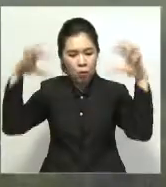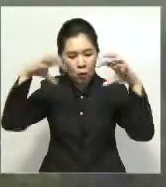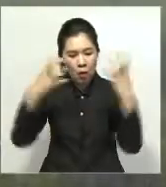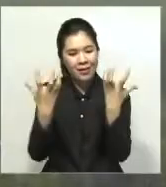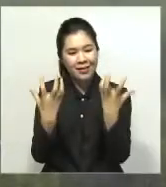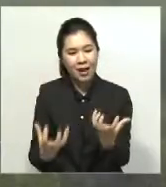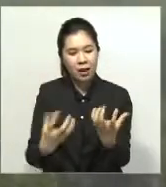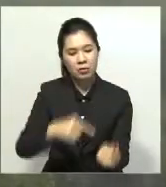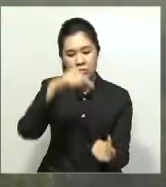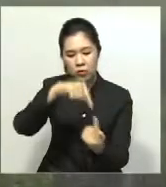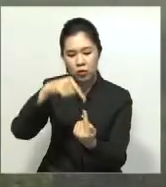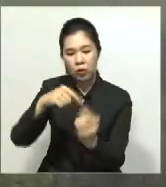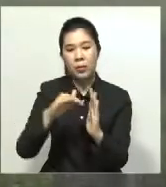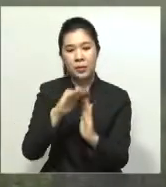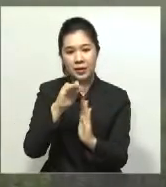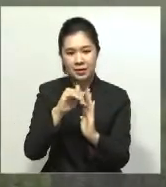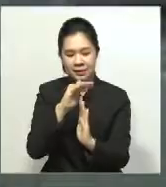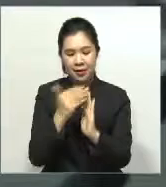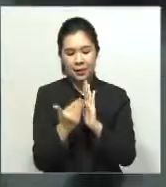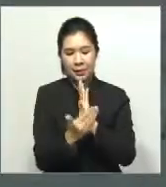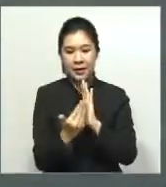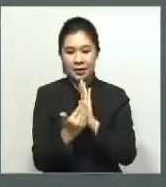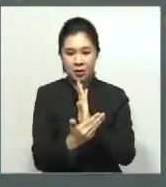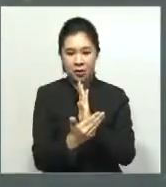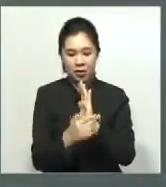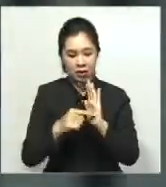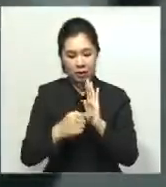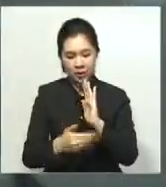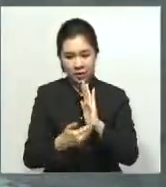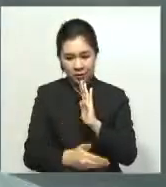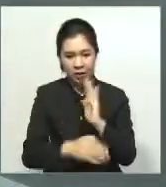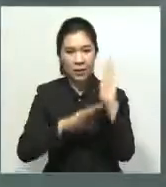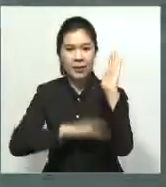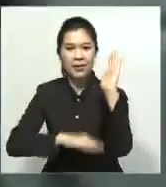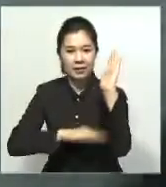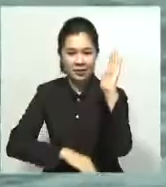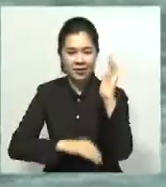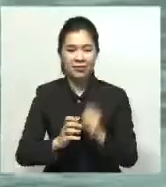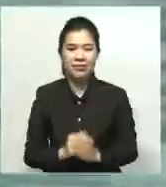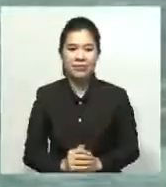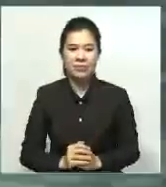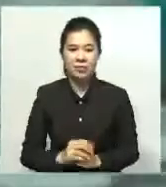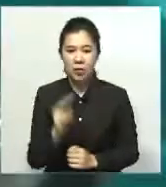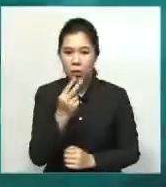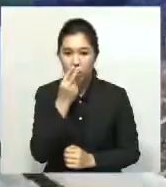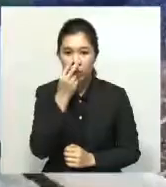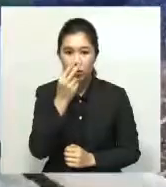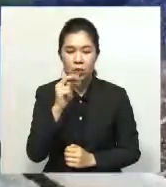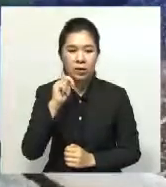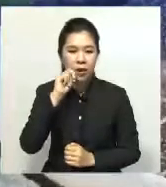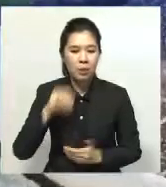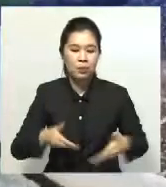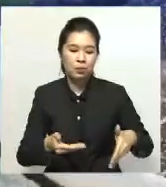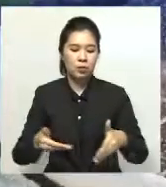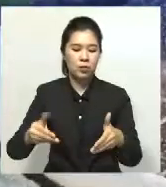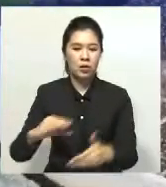กหนักบางพื้นที่ในภาคเหนือภาคตะวันออกเฉียงเหนือภาคตะวันออกและที่ภาคใต้ค่ะมาดูระดับน้ำในแม่น้ำโข